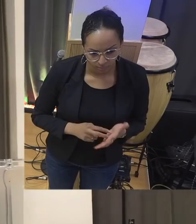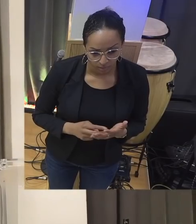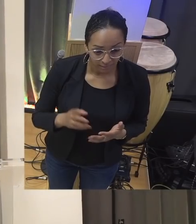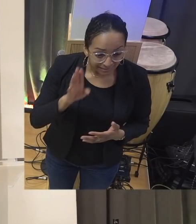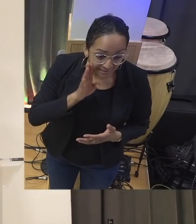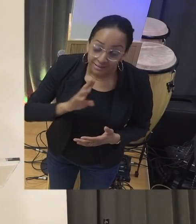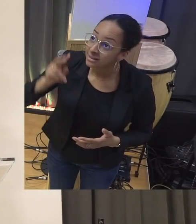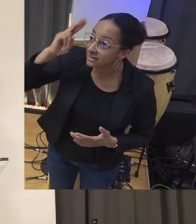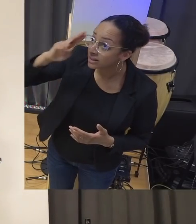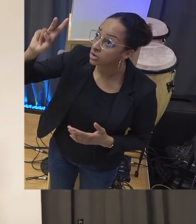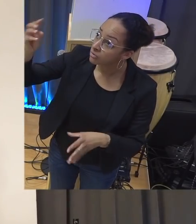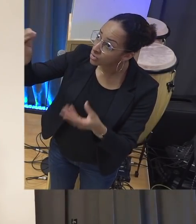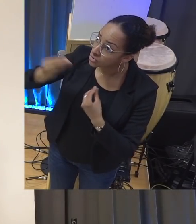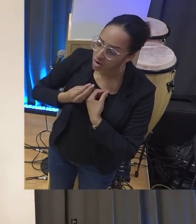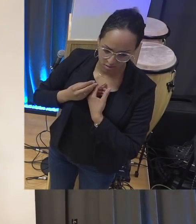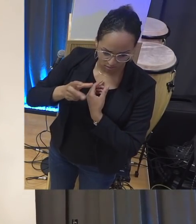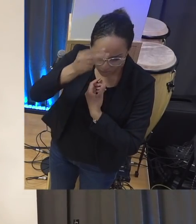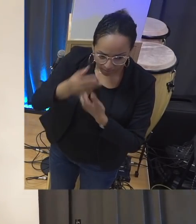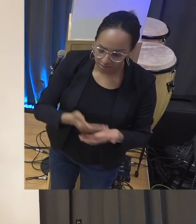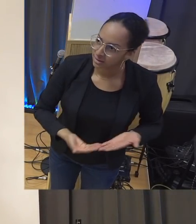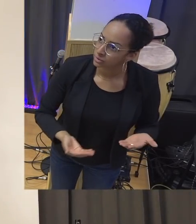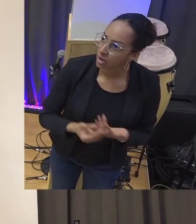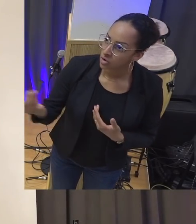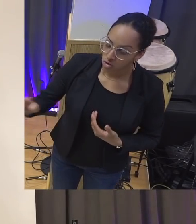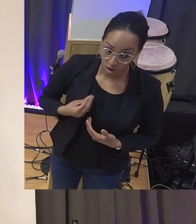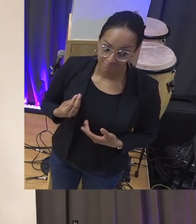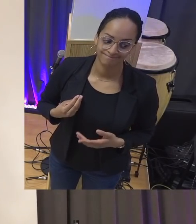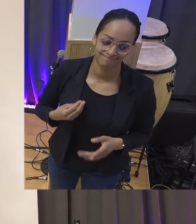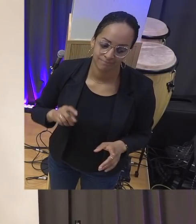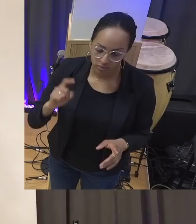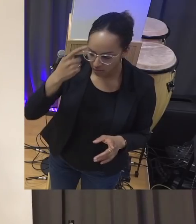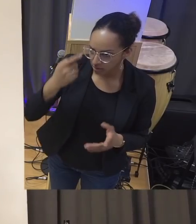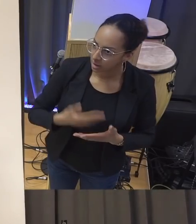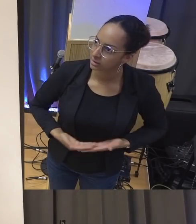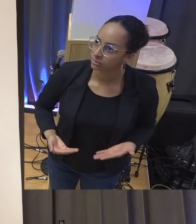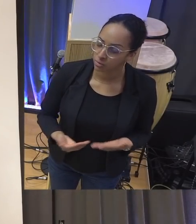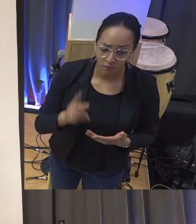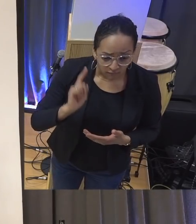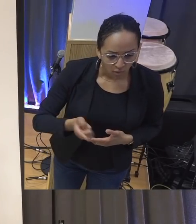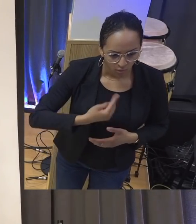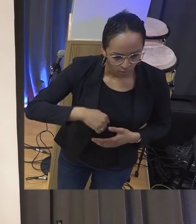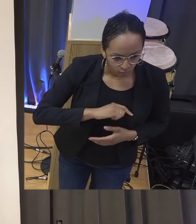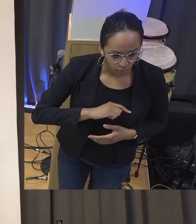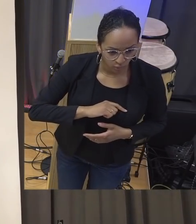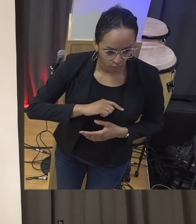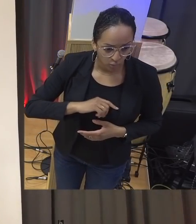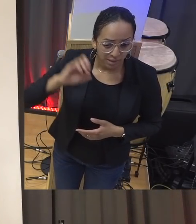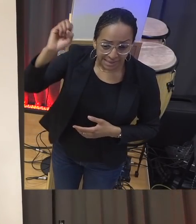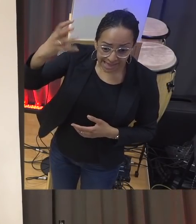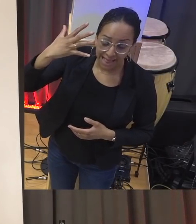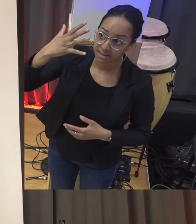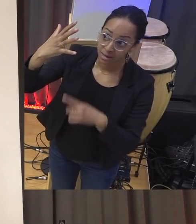à quel point nous avons besoin aujourd'hui d'être sensible à la puissance du